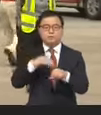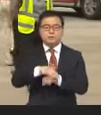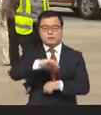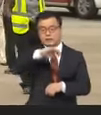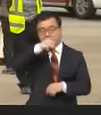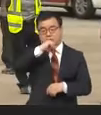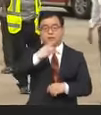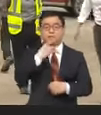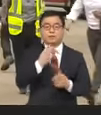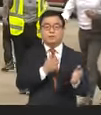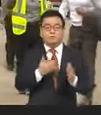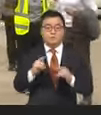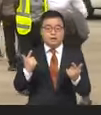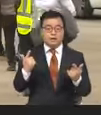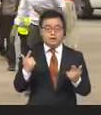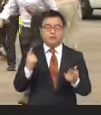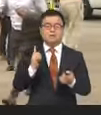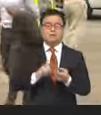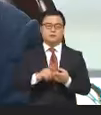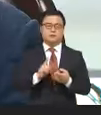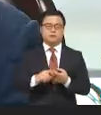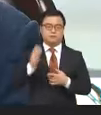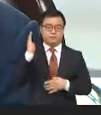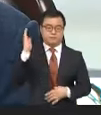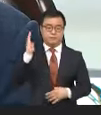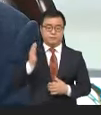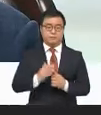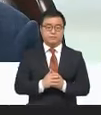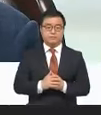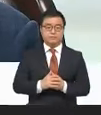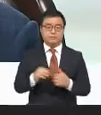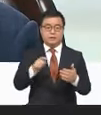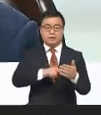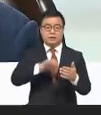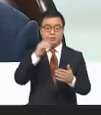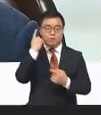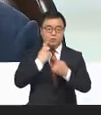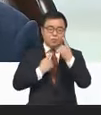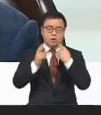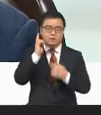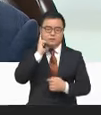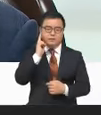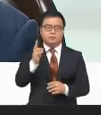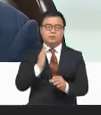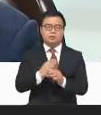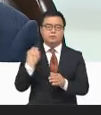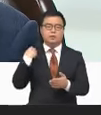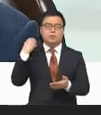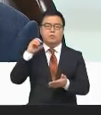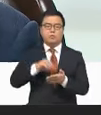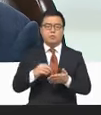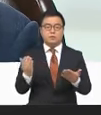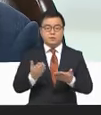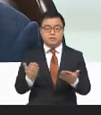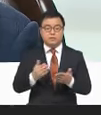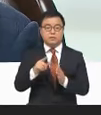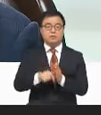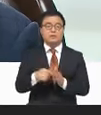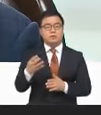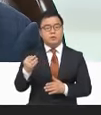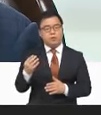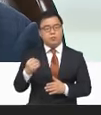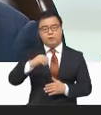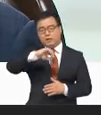게 아니냐는 지적이 나오는 이유입니다. 내부 훼손 상태가 심해서 복원하는데 얼마의 시간과 예산이 들지도 잘